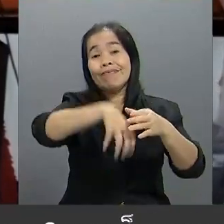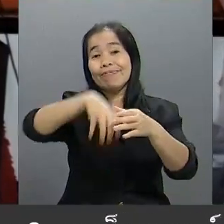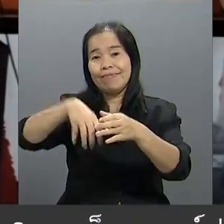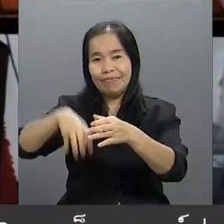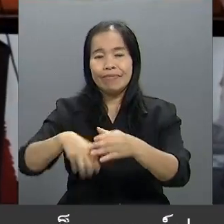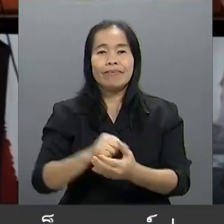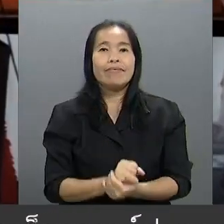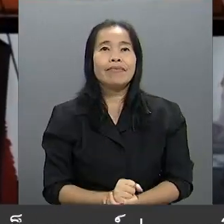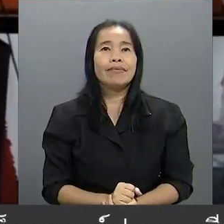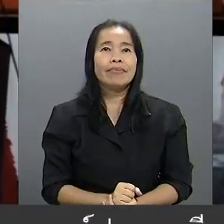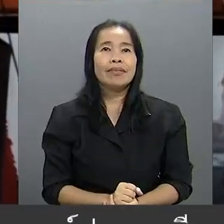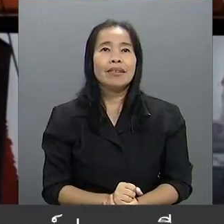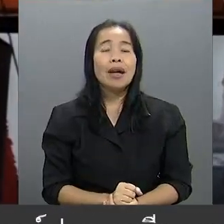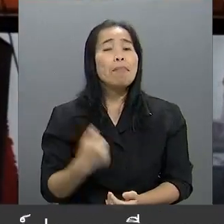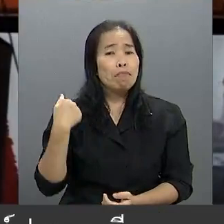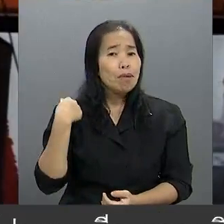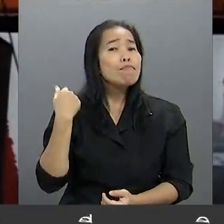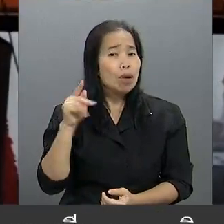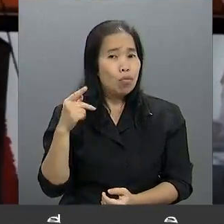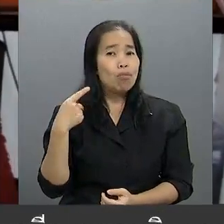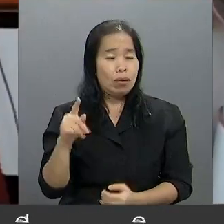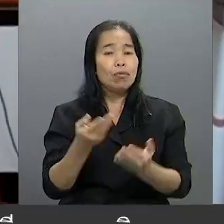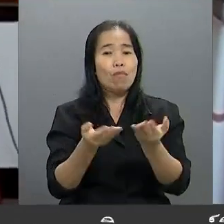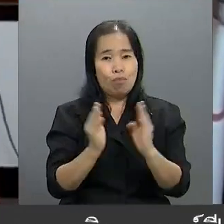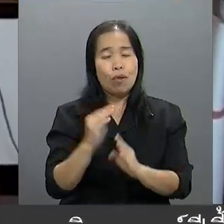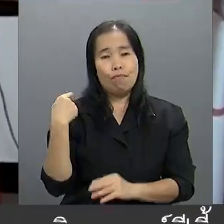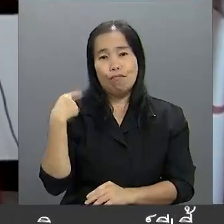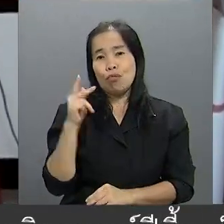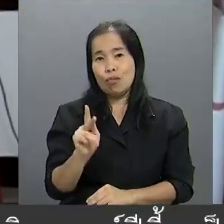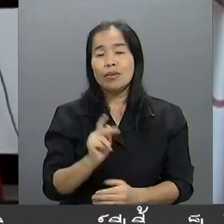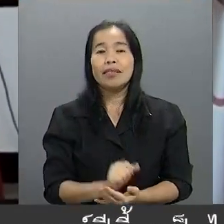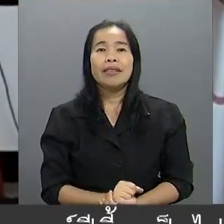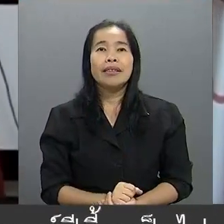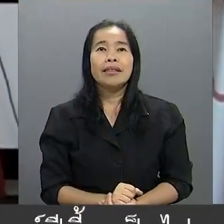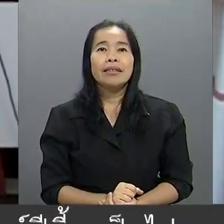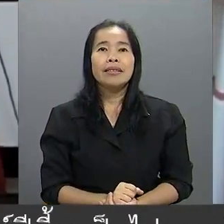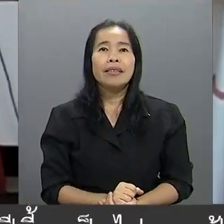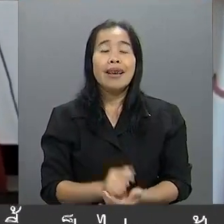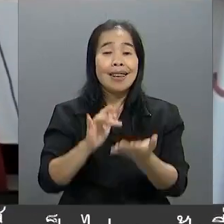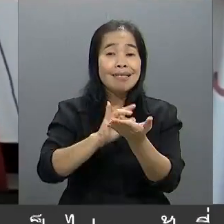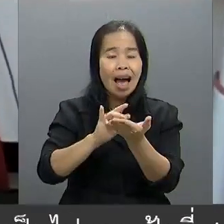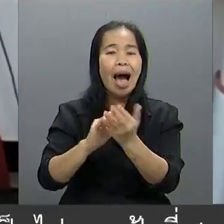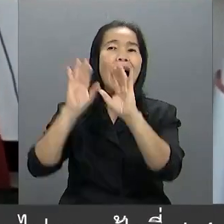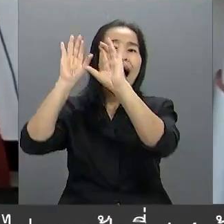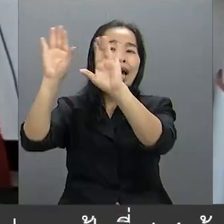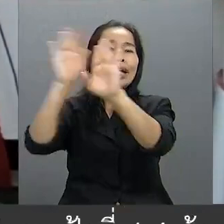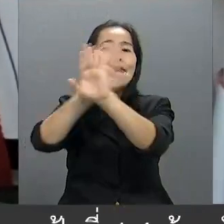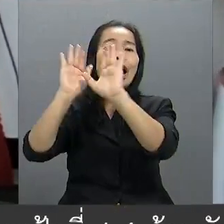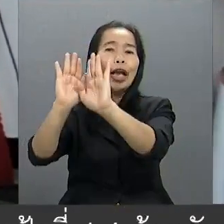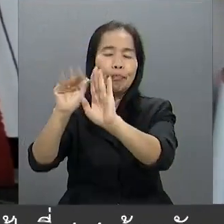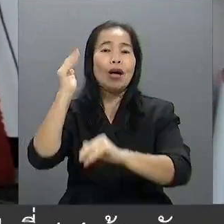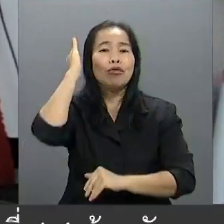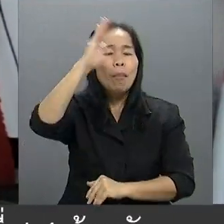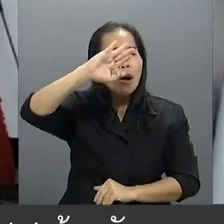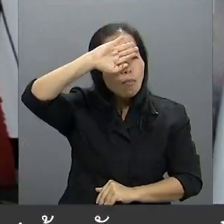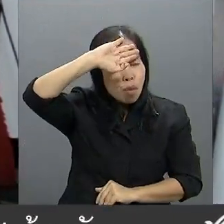ามารถนำไปใช้ประโยชน์ได้เลยนะครับแล้วก็เก็บไว้เวลามีเจ็บป่วยปัจจุบันทันด่วนเล็กน้อยนะครับ